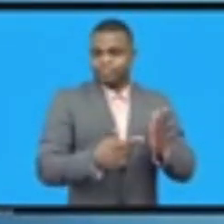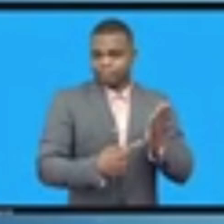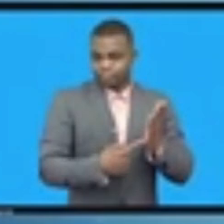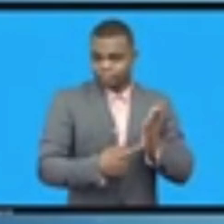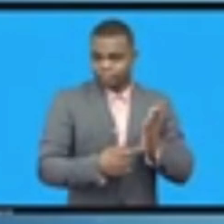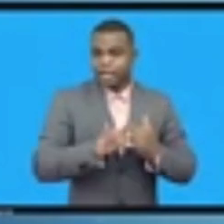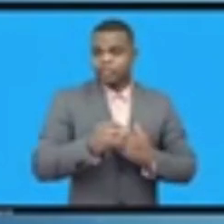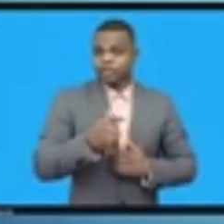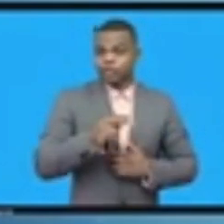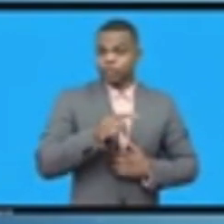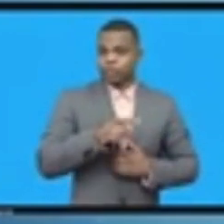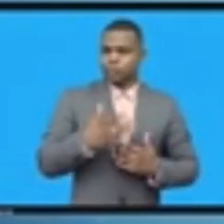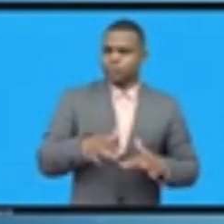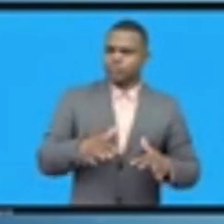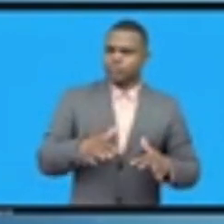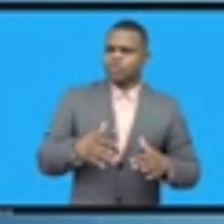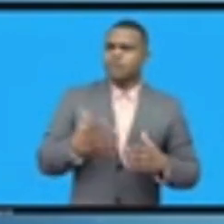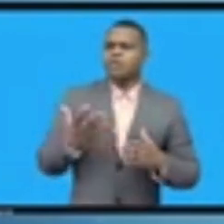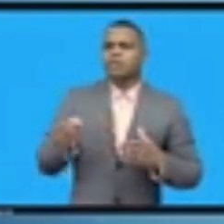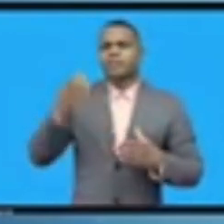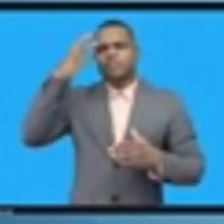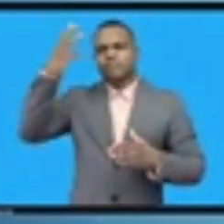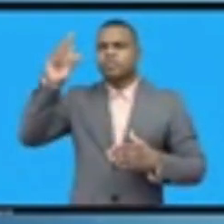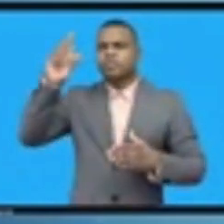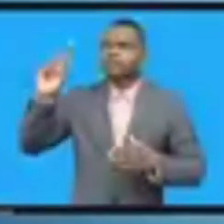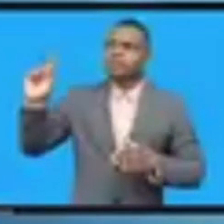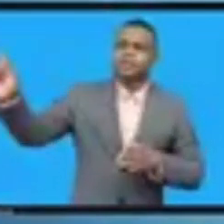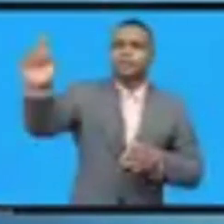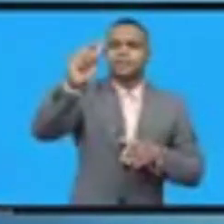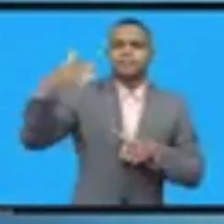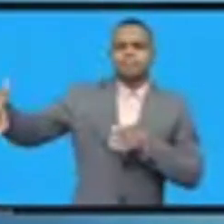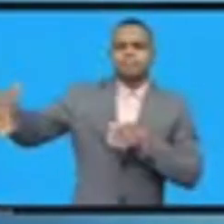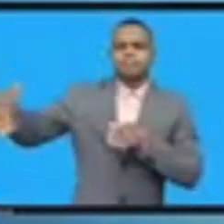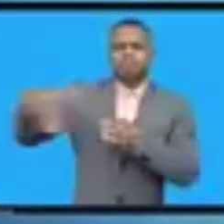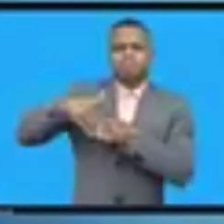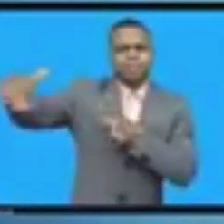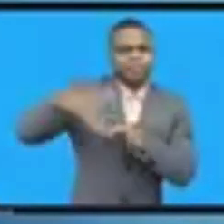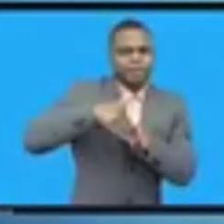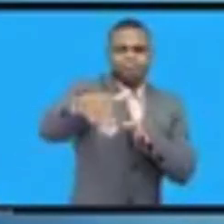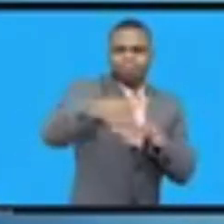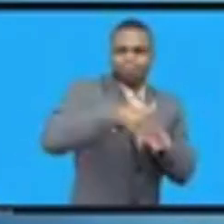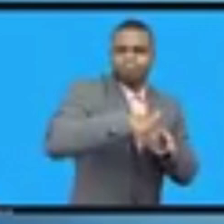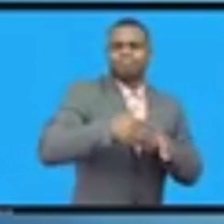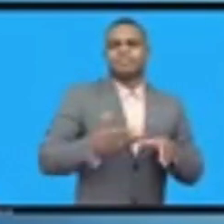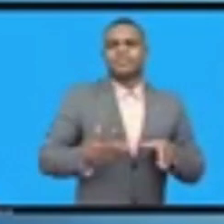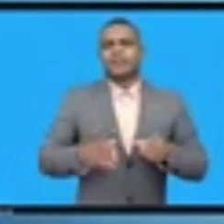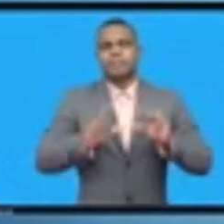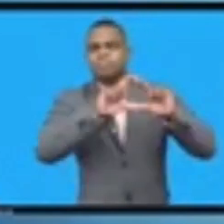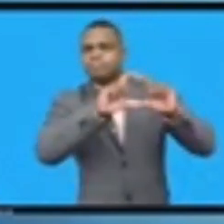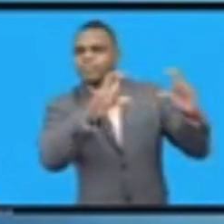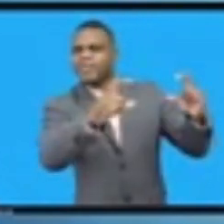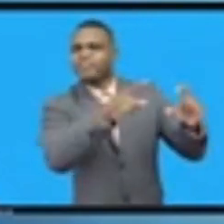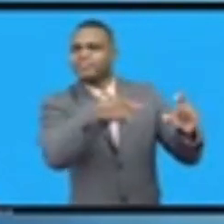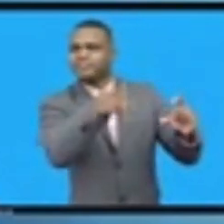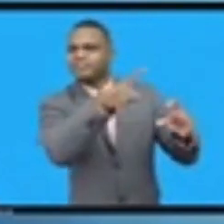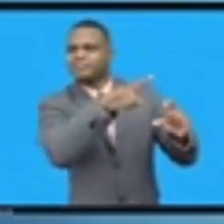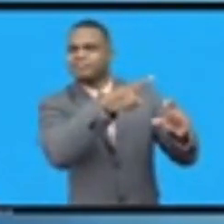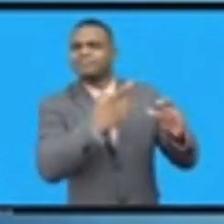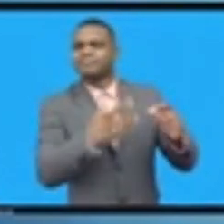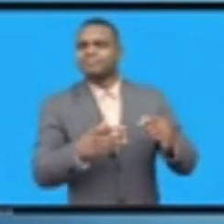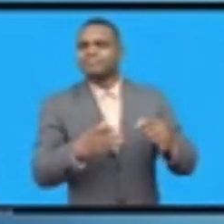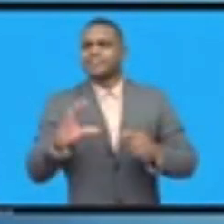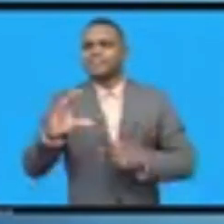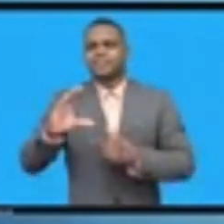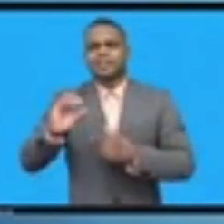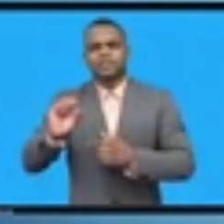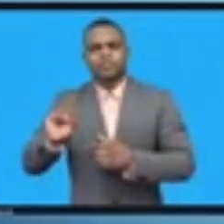以及公民社会都能够聚合到一起，来共同的推进数字化的发展。那么我